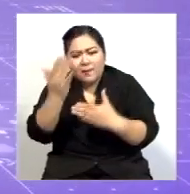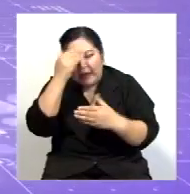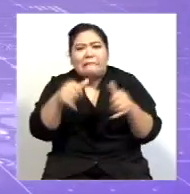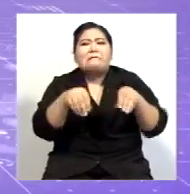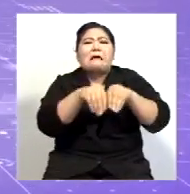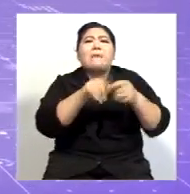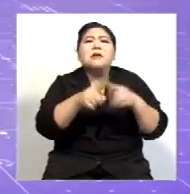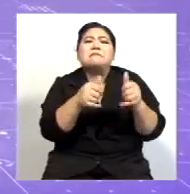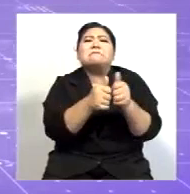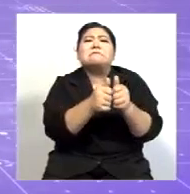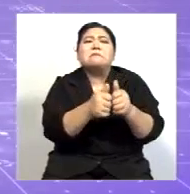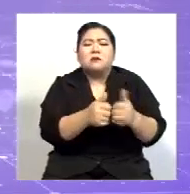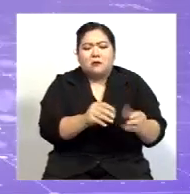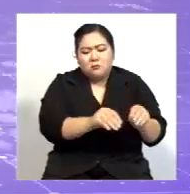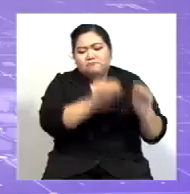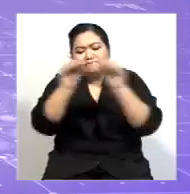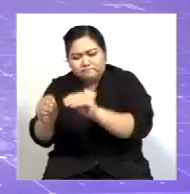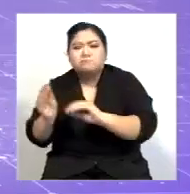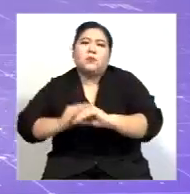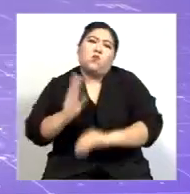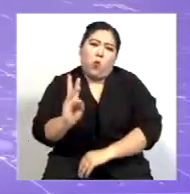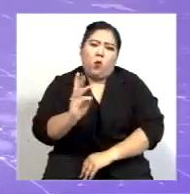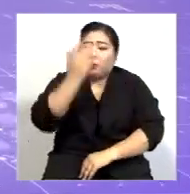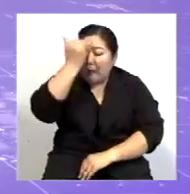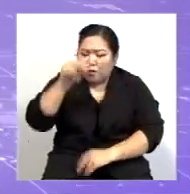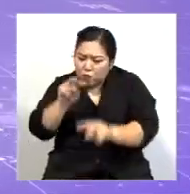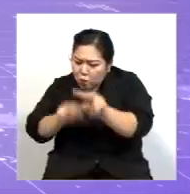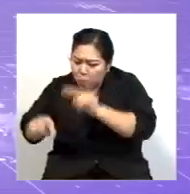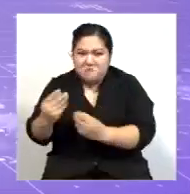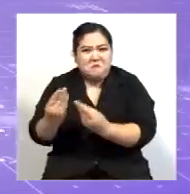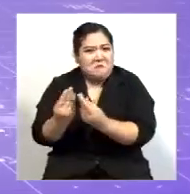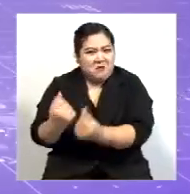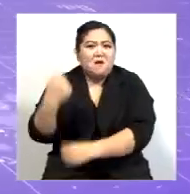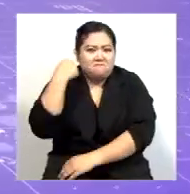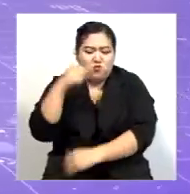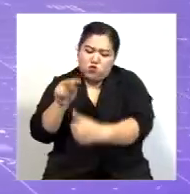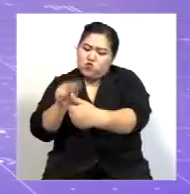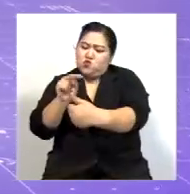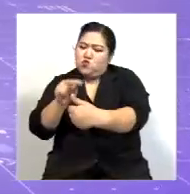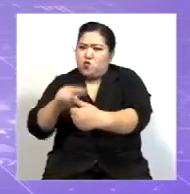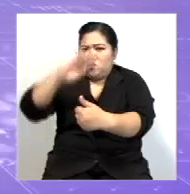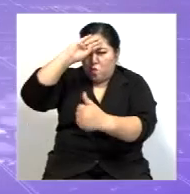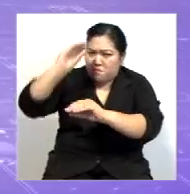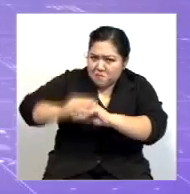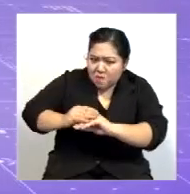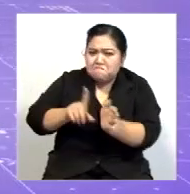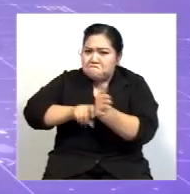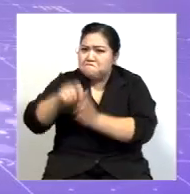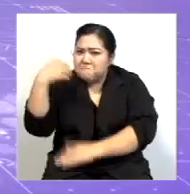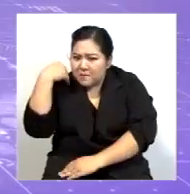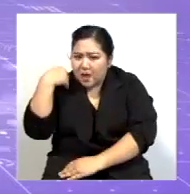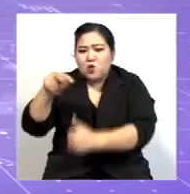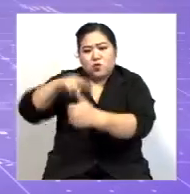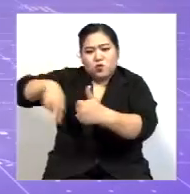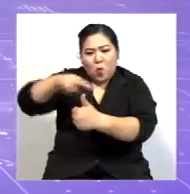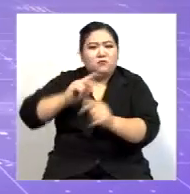กันนะคะ คือที่พาไปเพื่อที่จะไปสังเกตอาการนะคะแล้วก็การเดินทางไปอย่างนี้เนี่ยก็คือทางแพทย์เขาอยากให้ไปติดตามอา